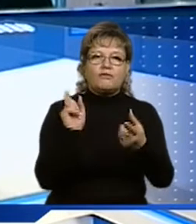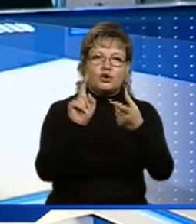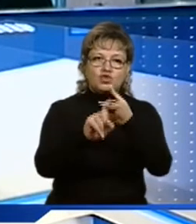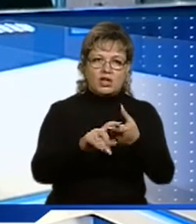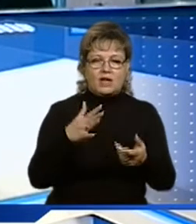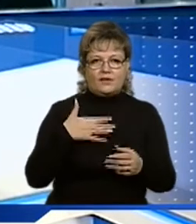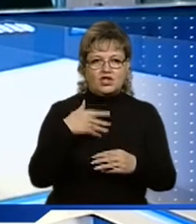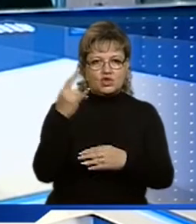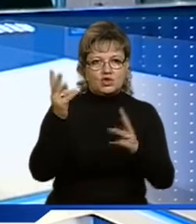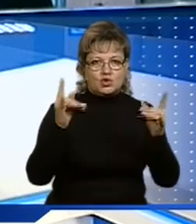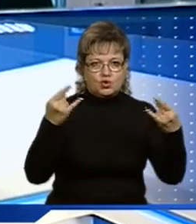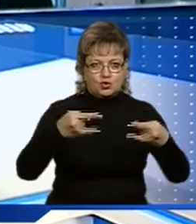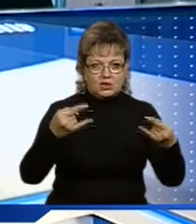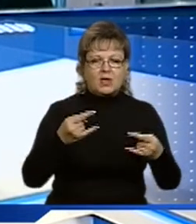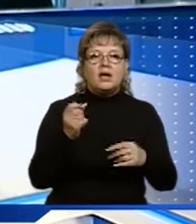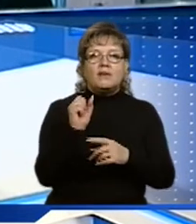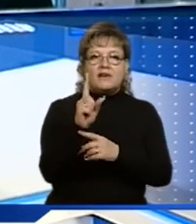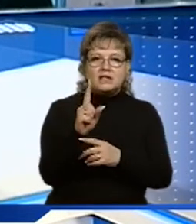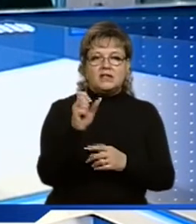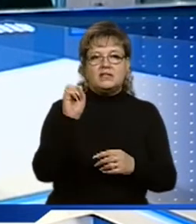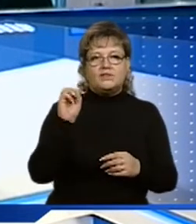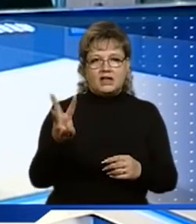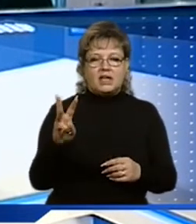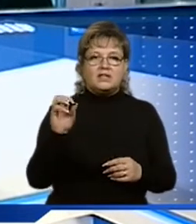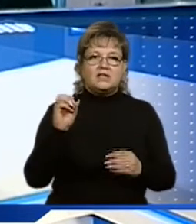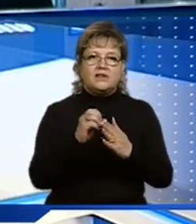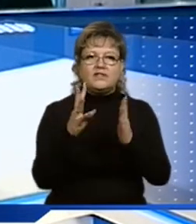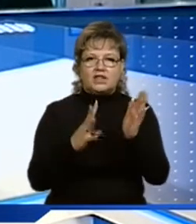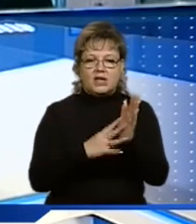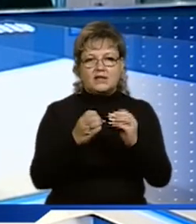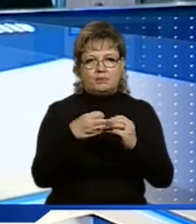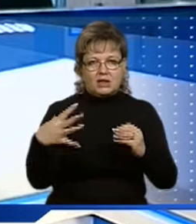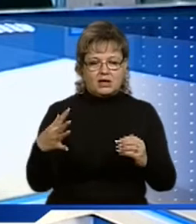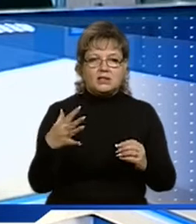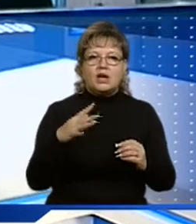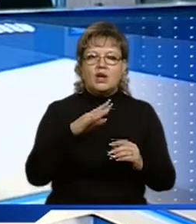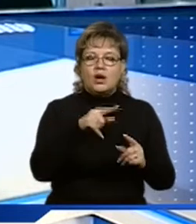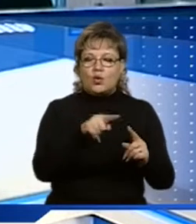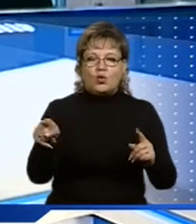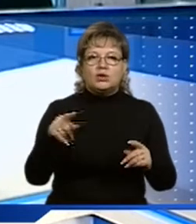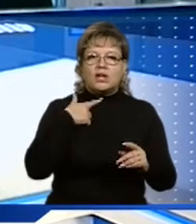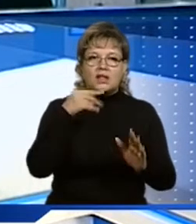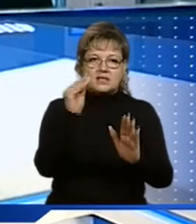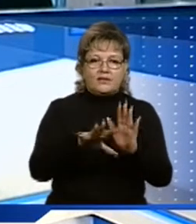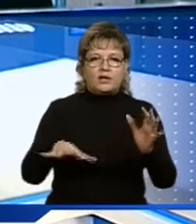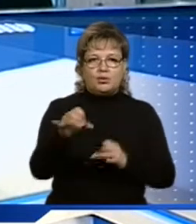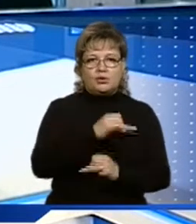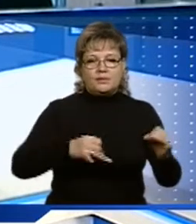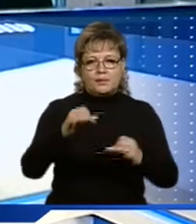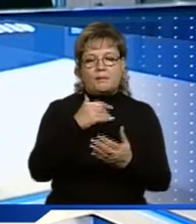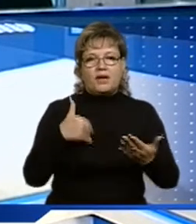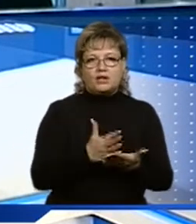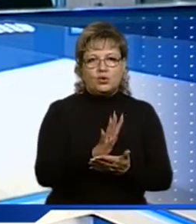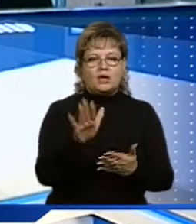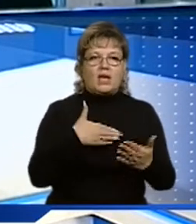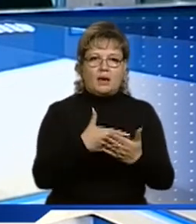включения из нашей студии в 11.00, 13.00, 15.45 и 19.15. Ход голосования будут обсуждать кандидаты,